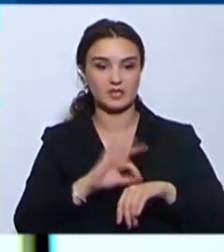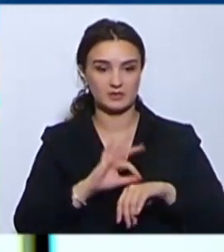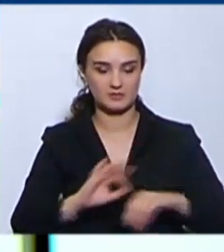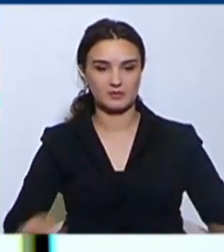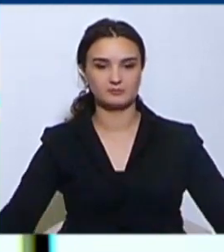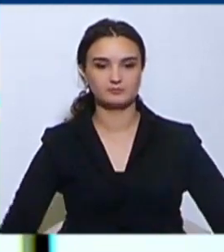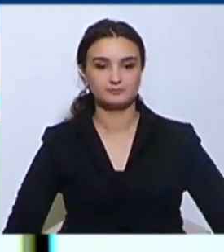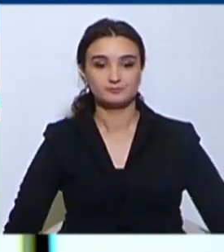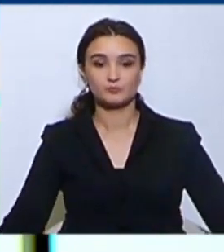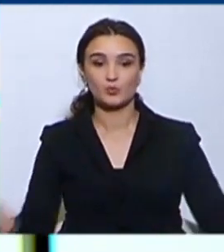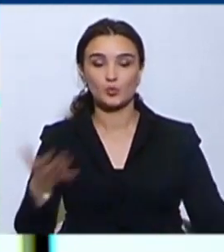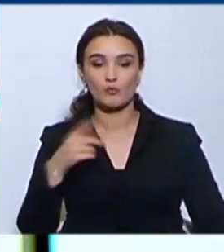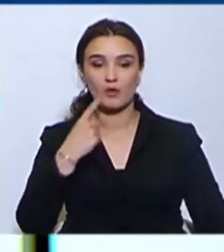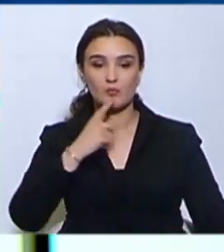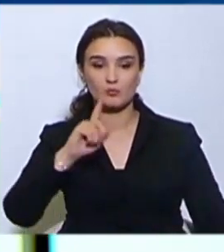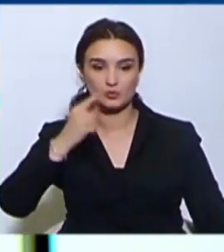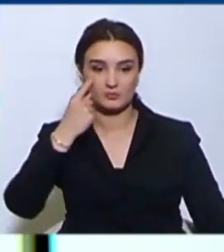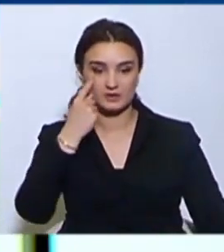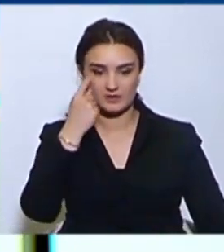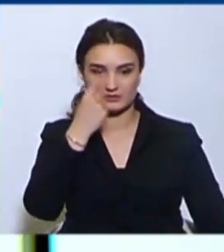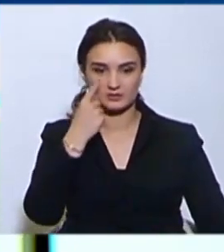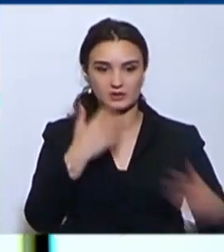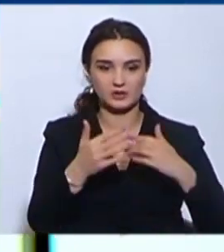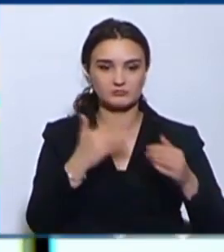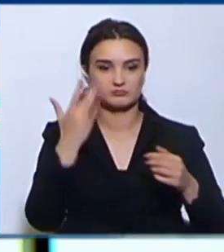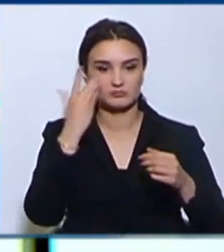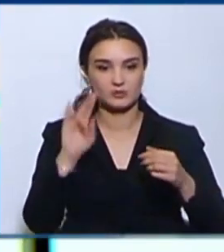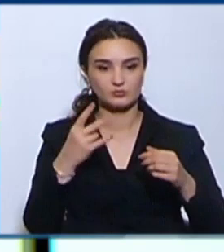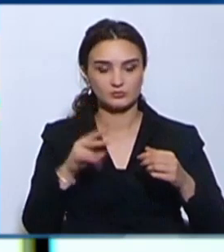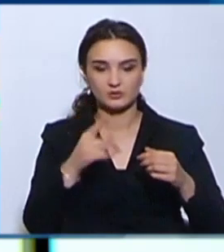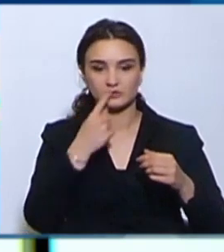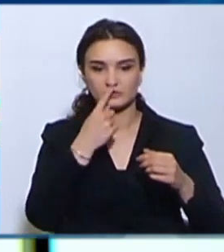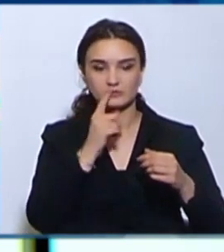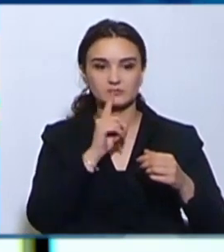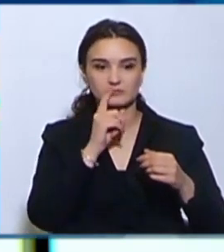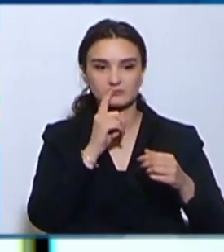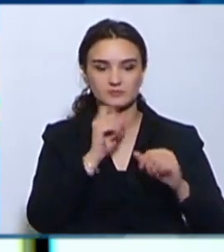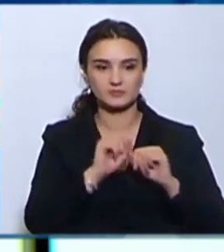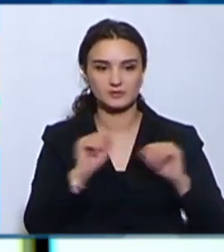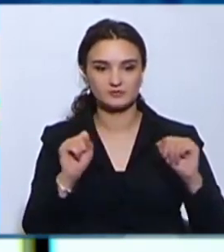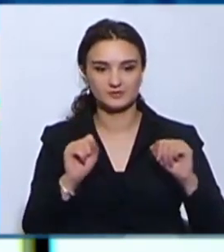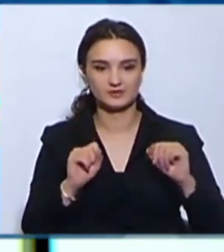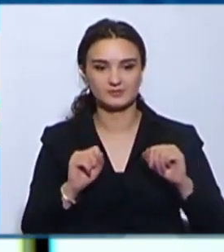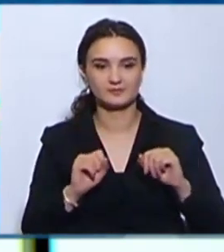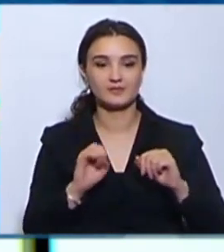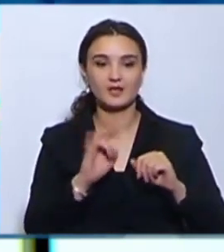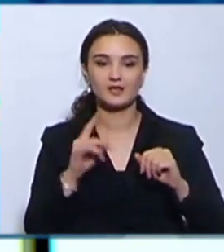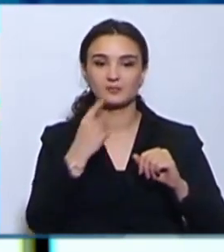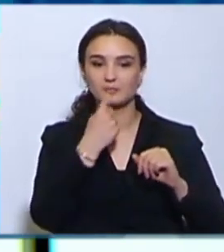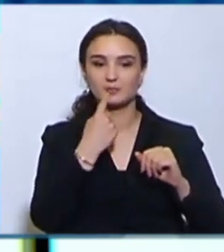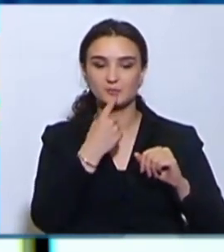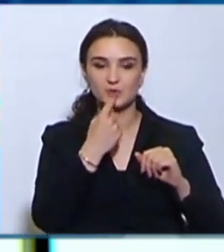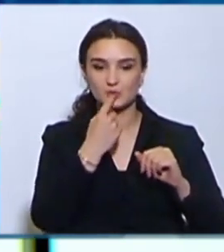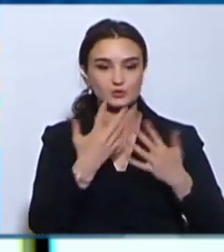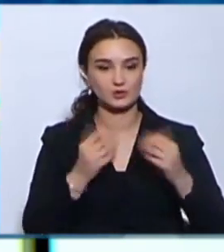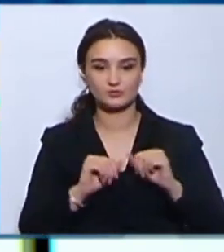დაავადება, თუ ჩვენ ვამბობთ, რომ თვალის ლორწოვანზე ხელი არ მოგიხვდეთ, ცხვირში ხელი არ შეიძლება მოხვდეს ლორწოვანზე, ან პირიზღვრში არ